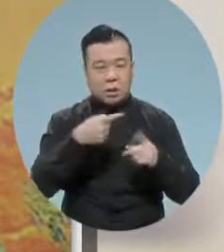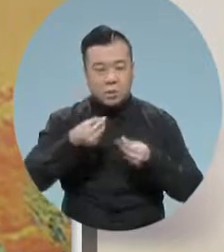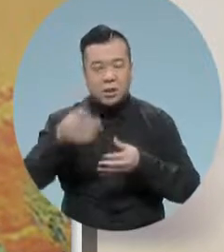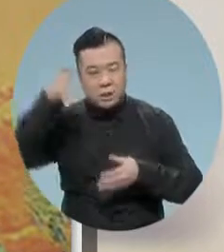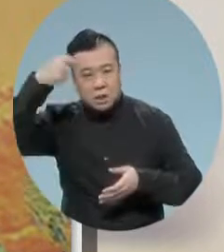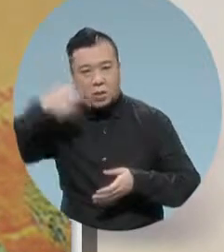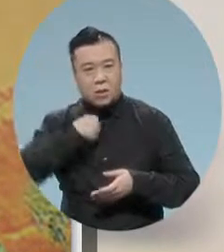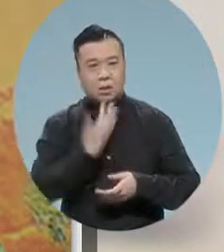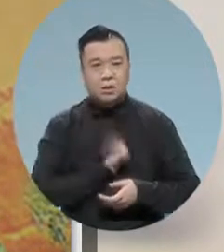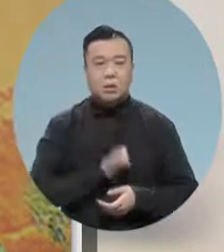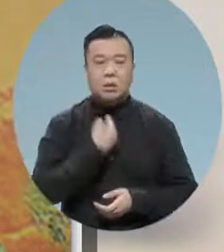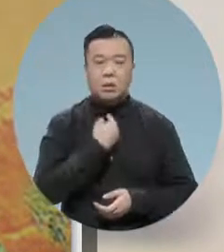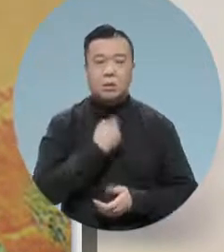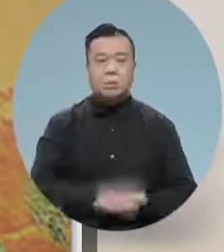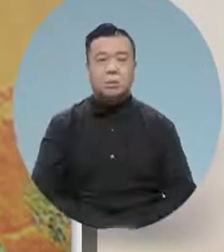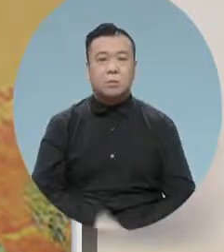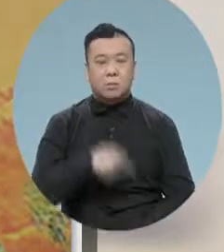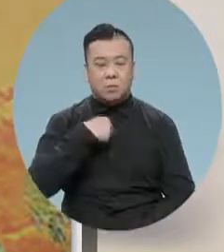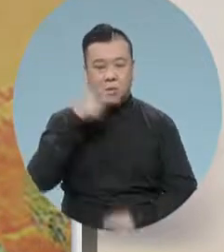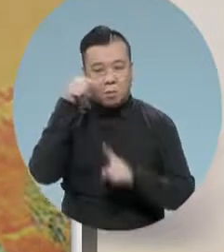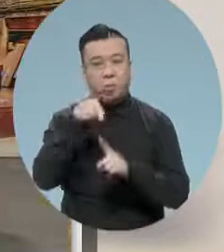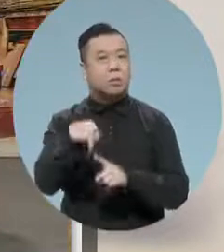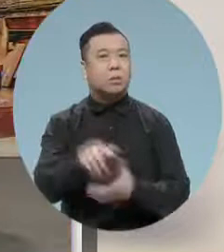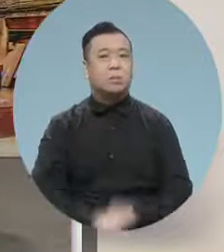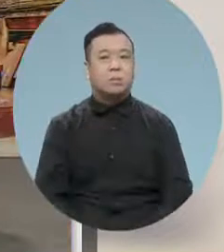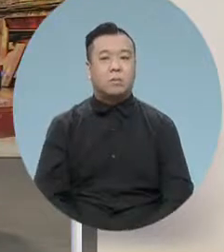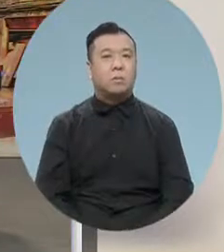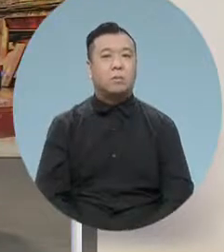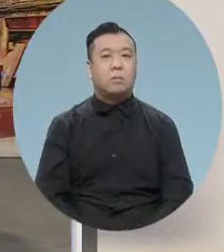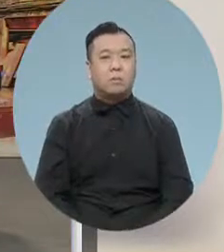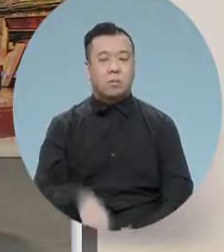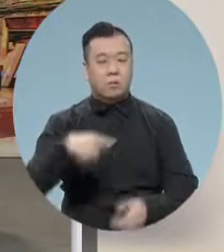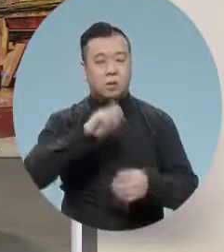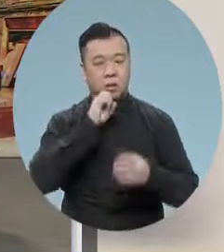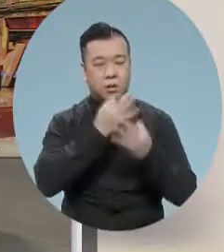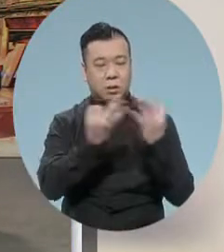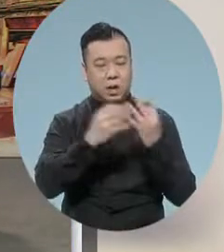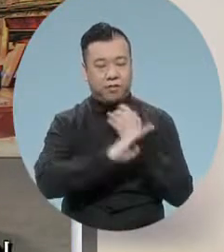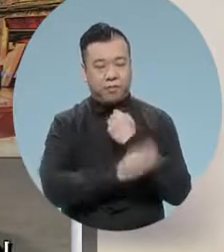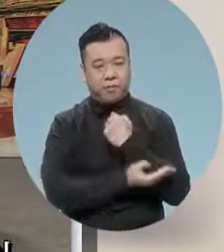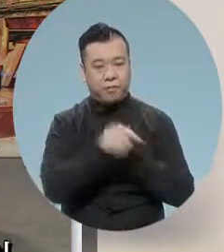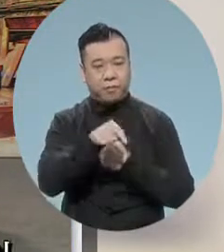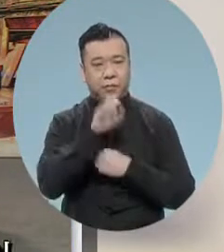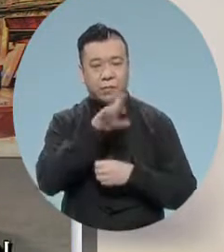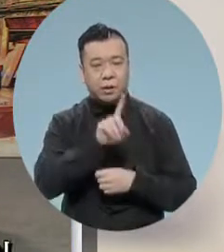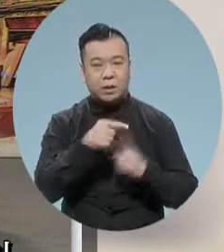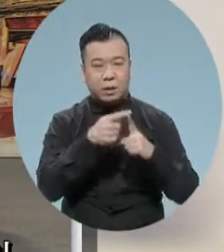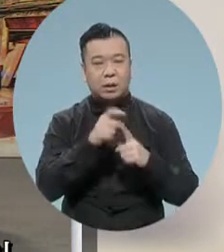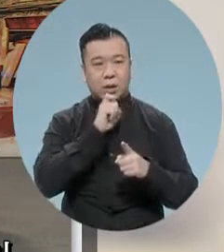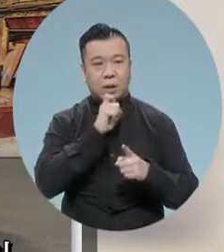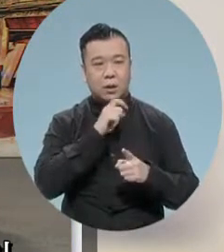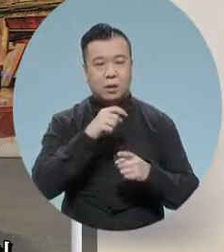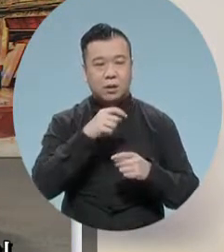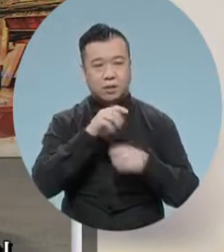会嘅一份义务呢？其实呢个就系追求嘅目标。喺宪法嘅第33条呢，都有講到，就係公民咧享有憲法